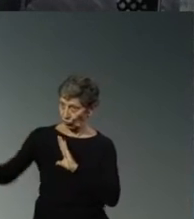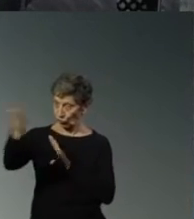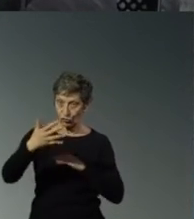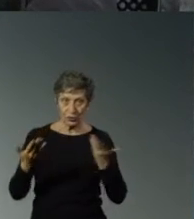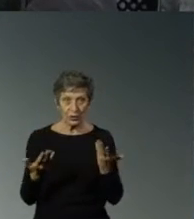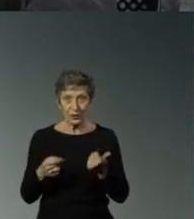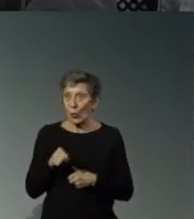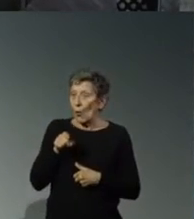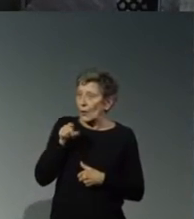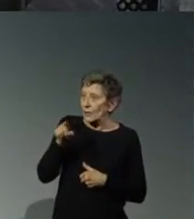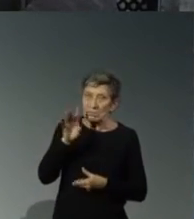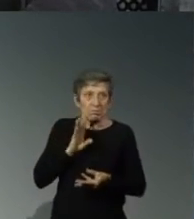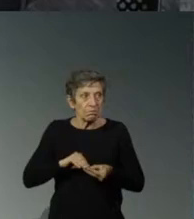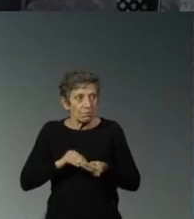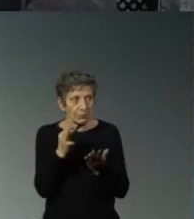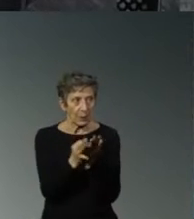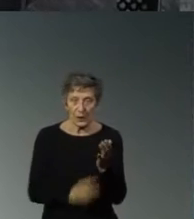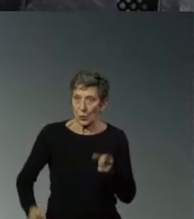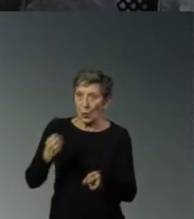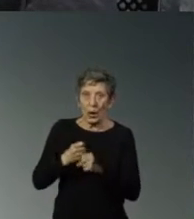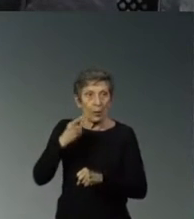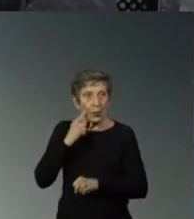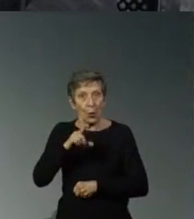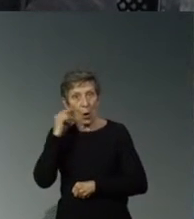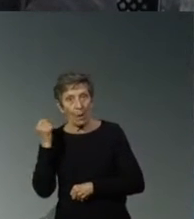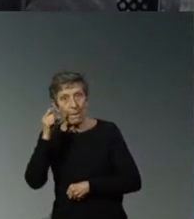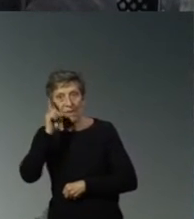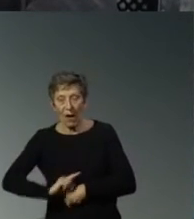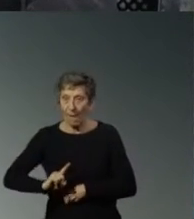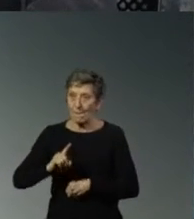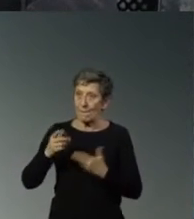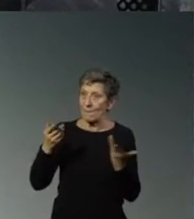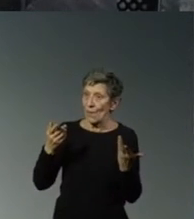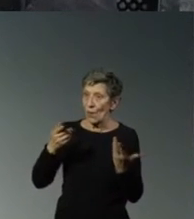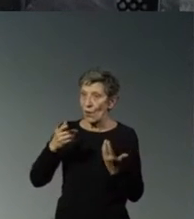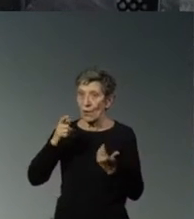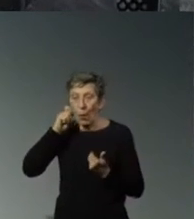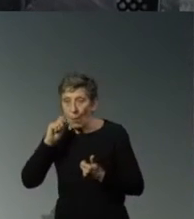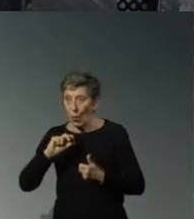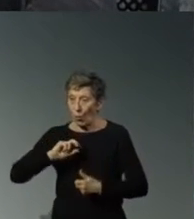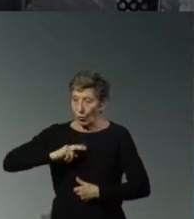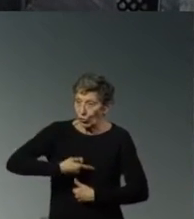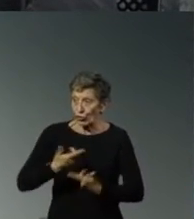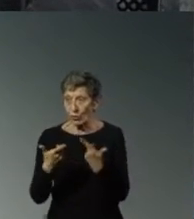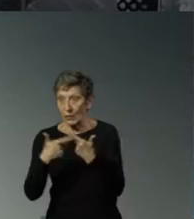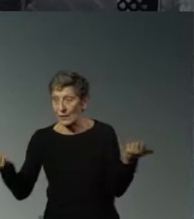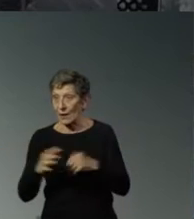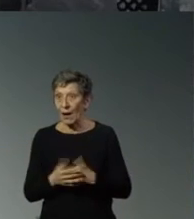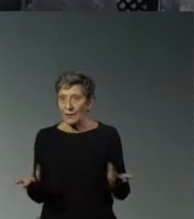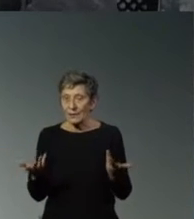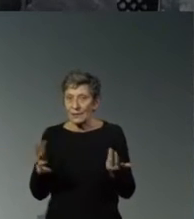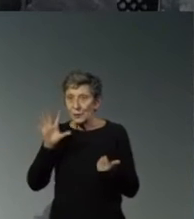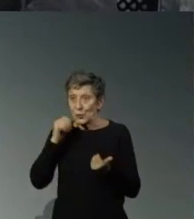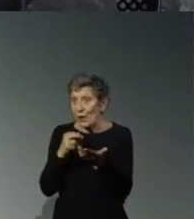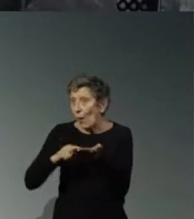vont la faire pour les hommes, pour les femmes, pour les homosexuels, pour les transgenres, et c'est là que va se poser la question. Et c'est là que votre roman accroche d'autres choses aussi, c'est